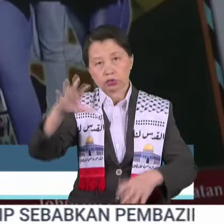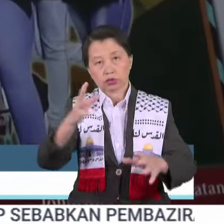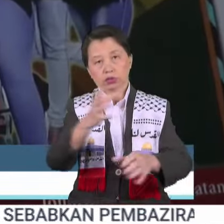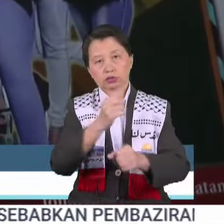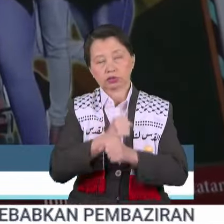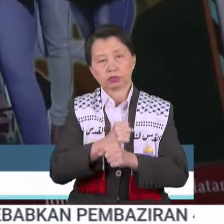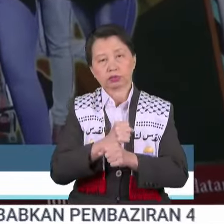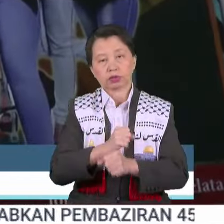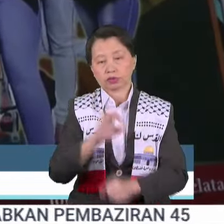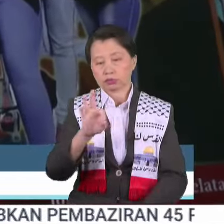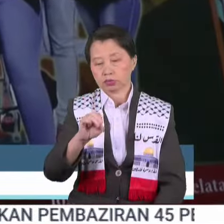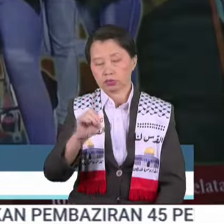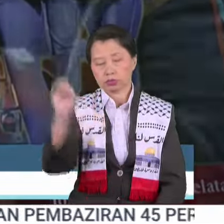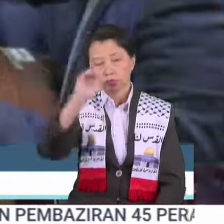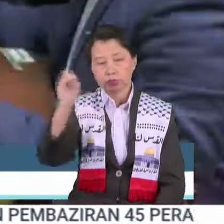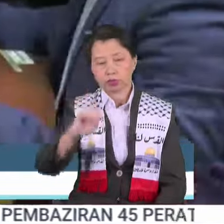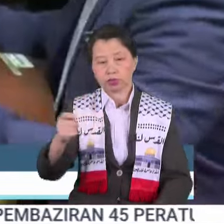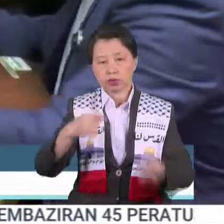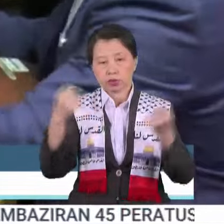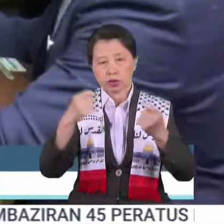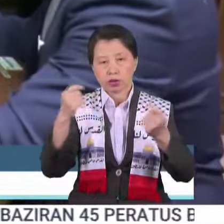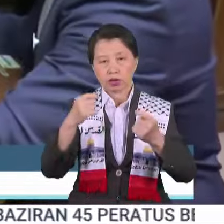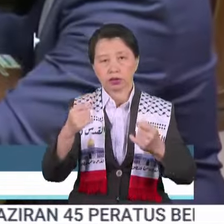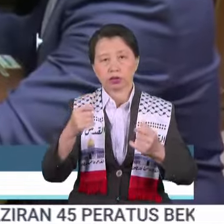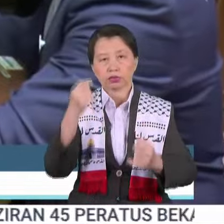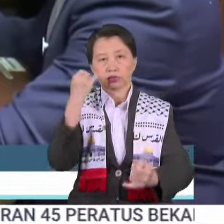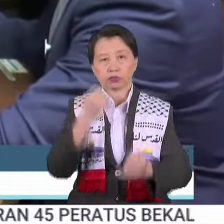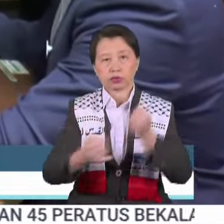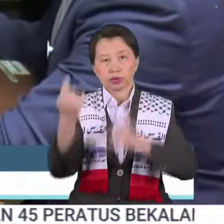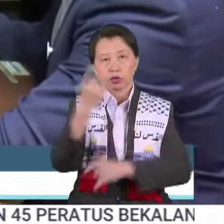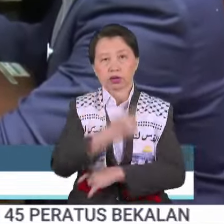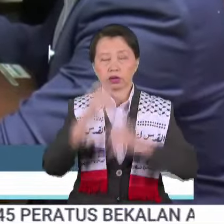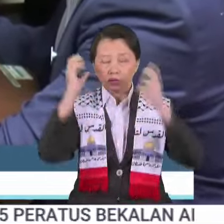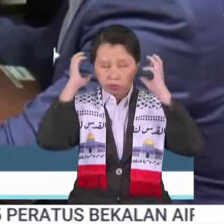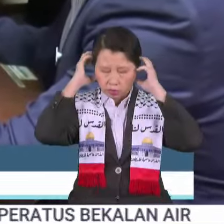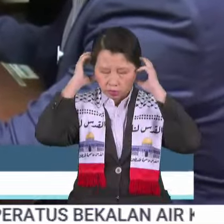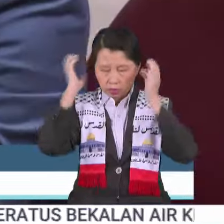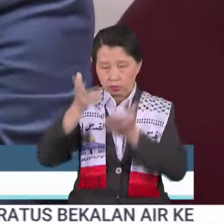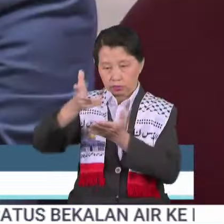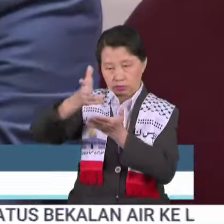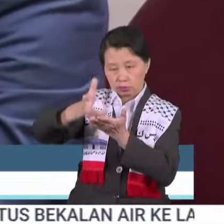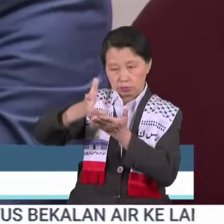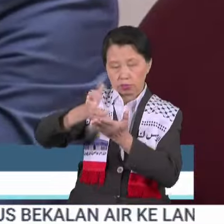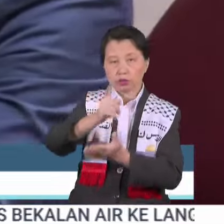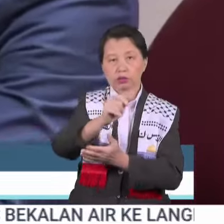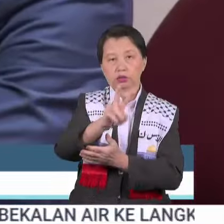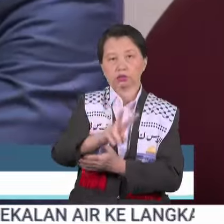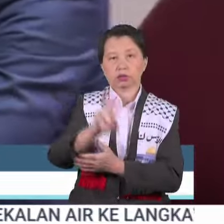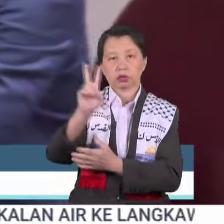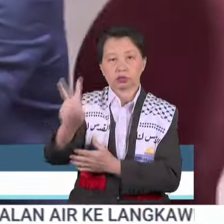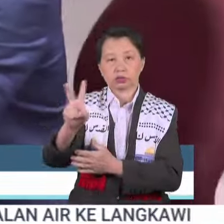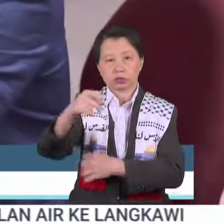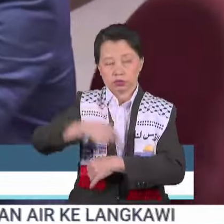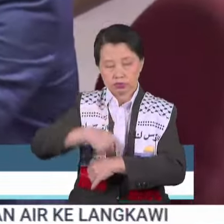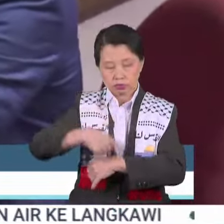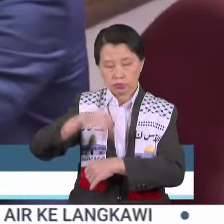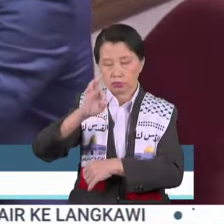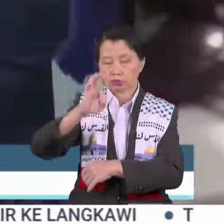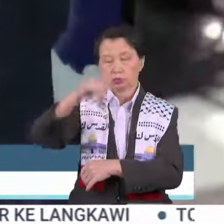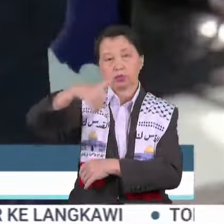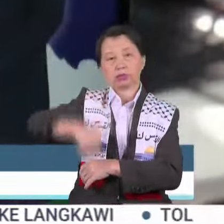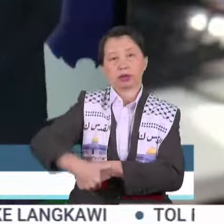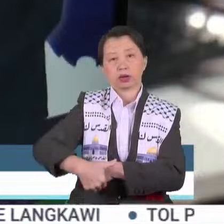mencapai 90%. Acara kemuncak konsert Hari Radio turut disiarkan secara langsung di TV2 pada pukul 9